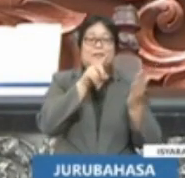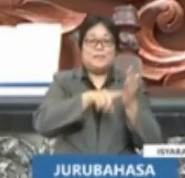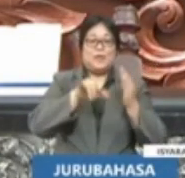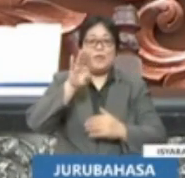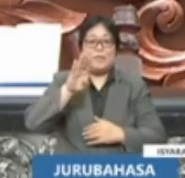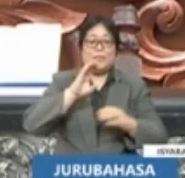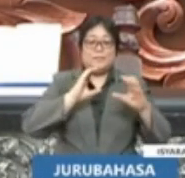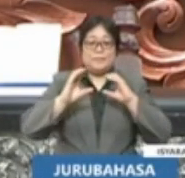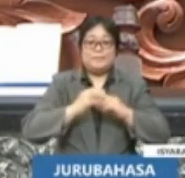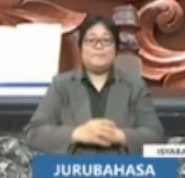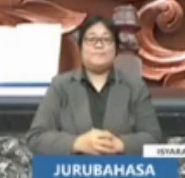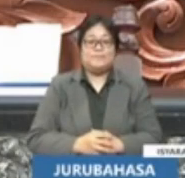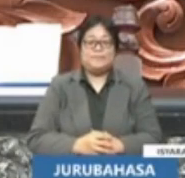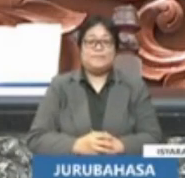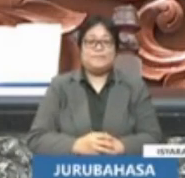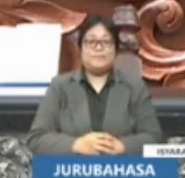Berhormat